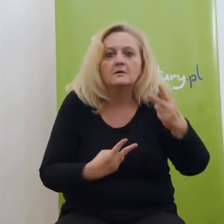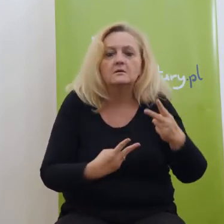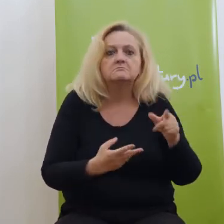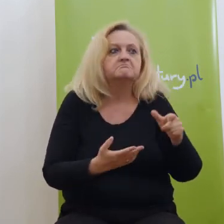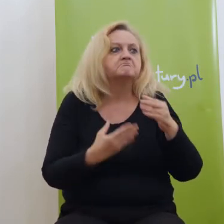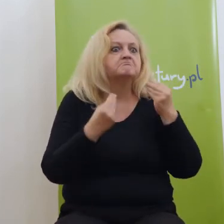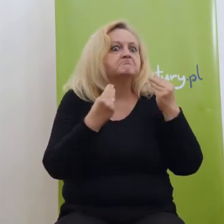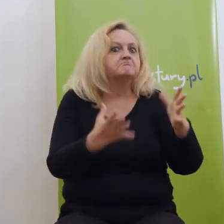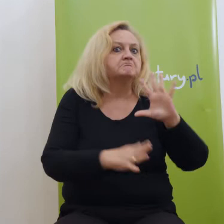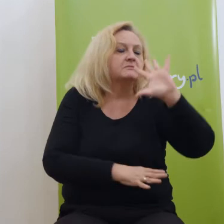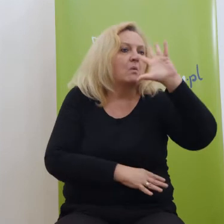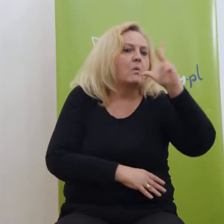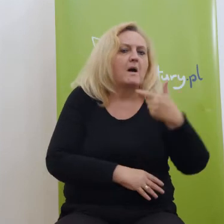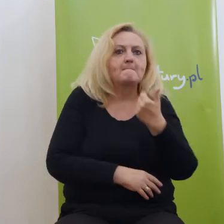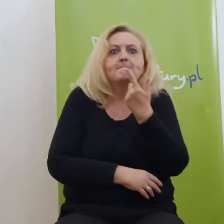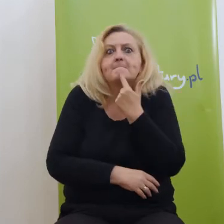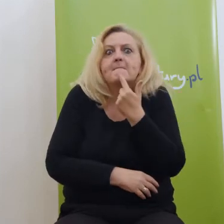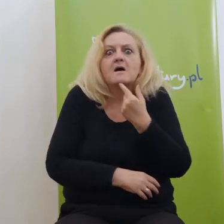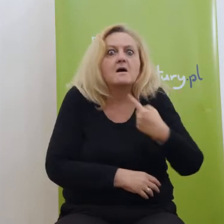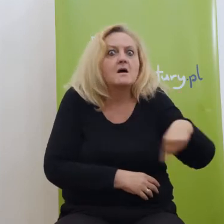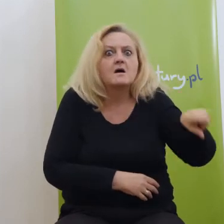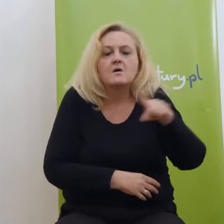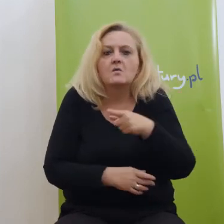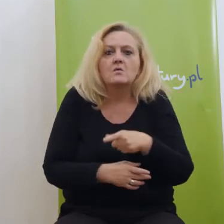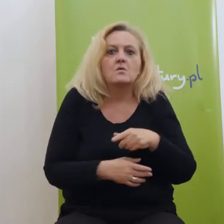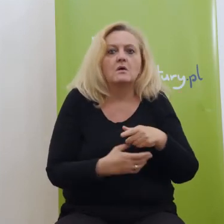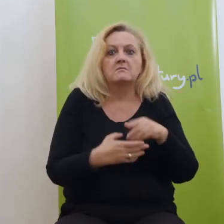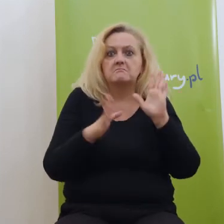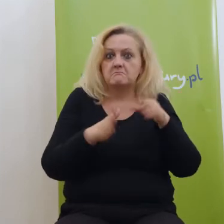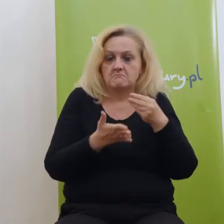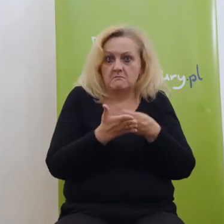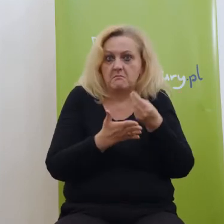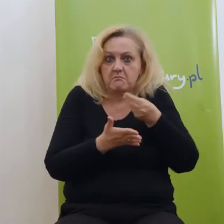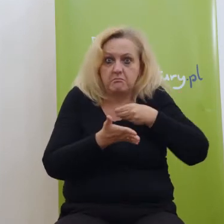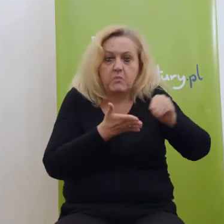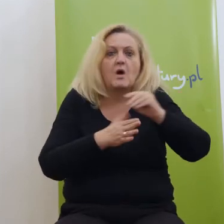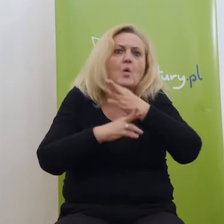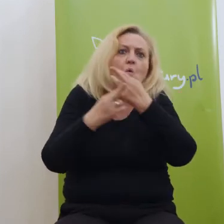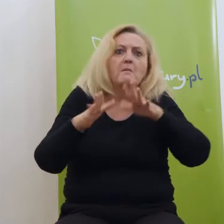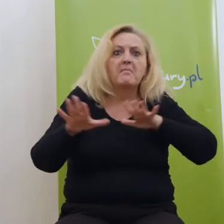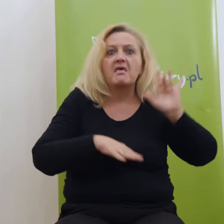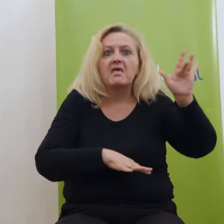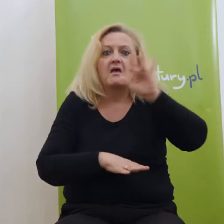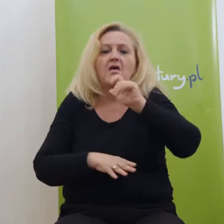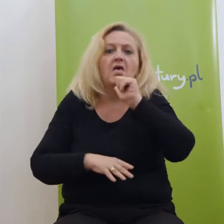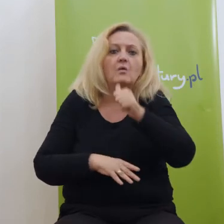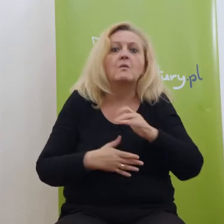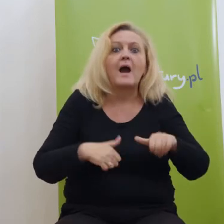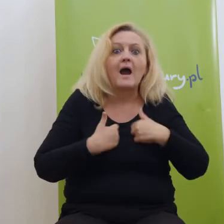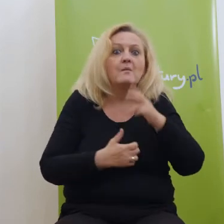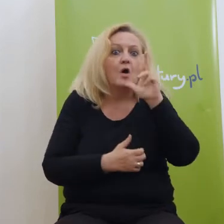Przystojny. Jest teraz też tak rzadki, że strasznie dużo pieniędzy daje się w różnych miejscach Europy, żeby tego